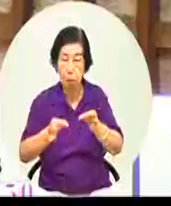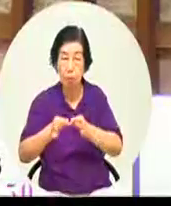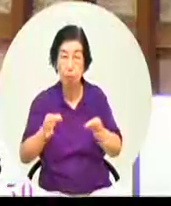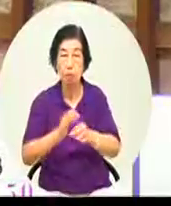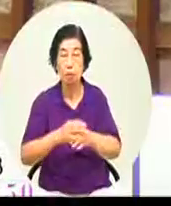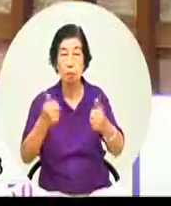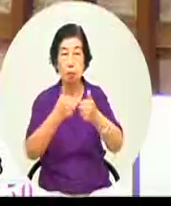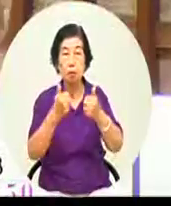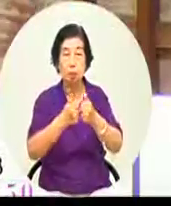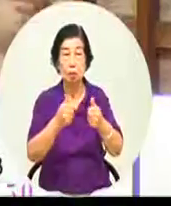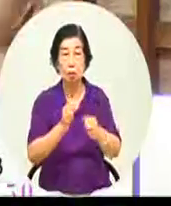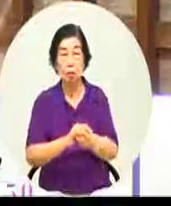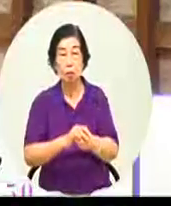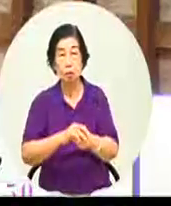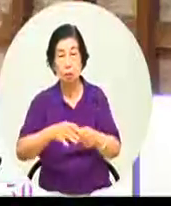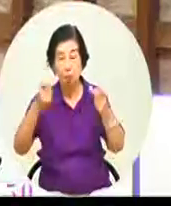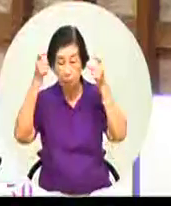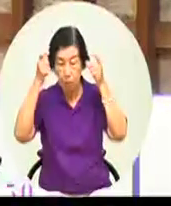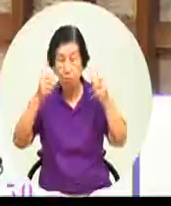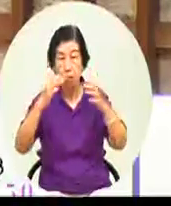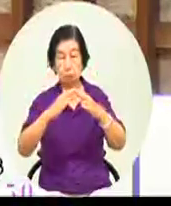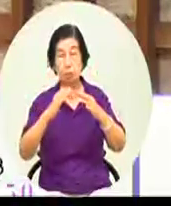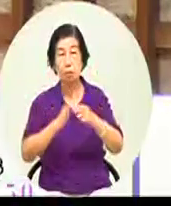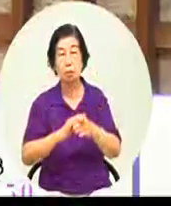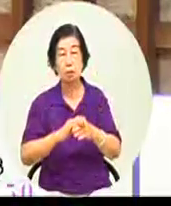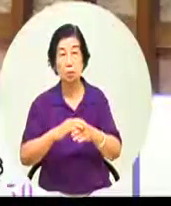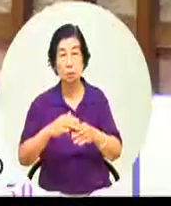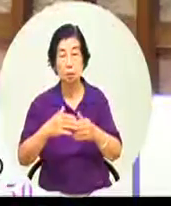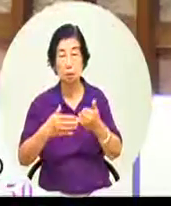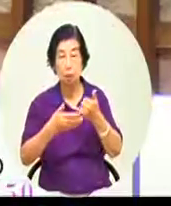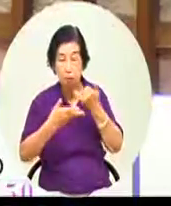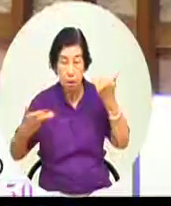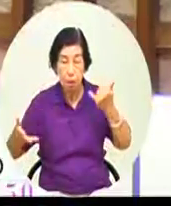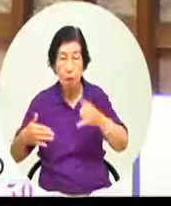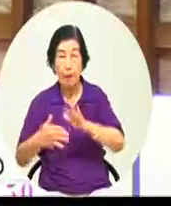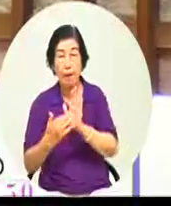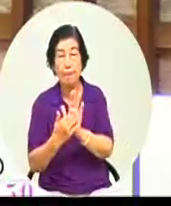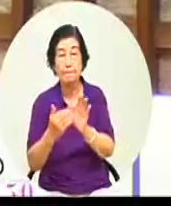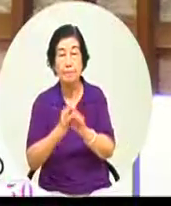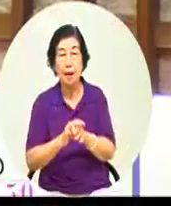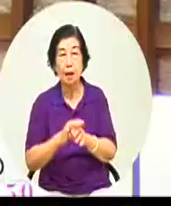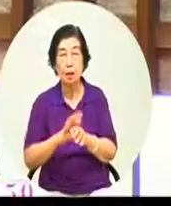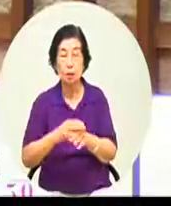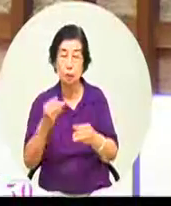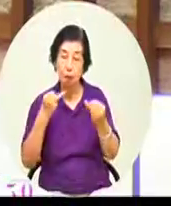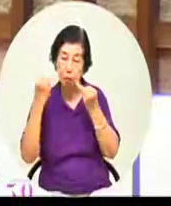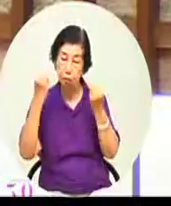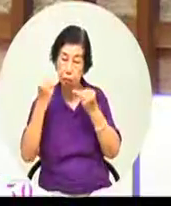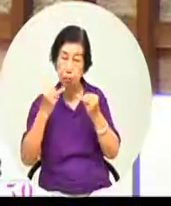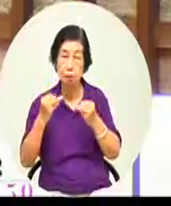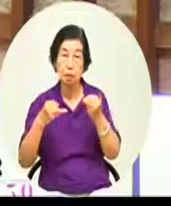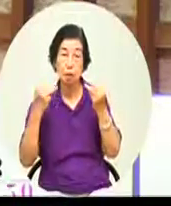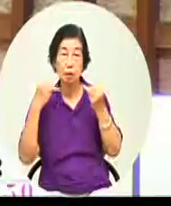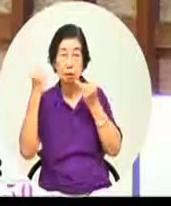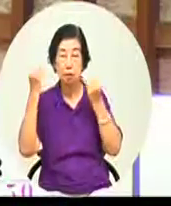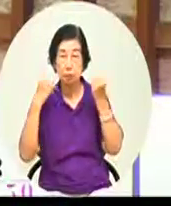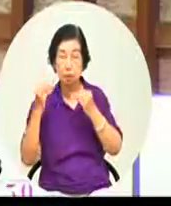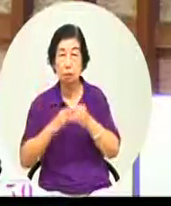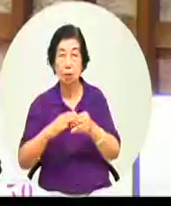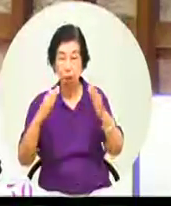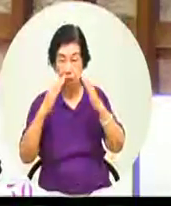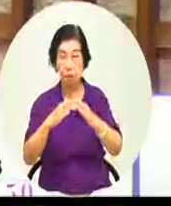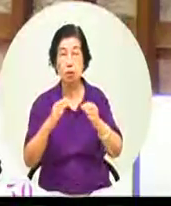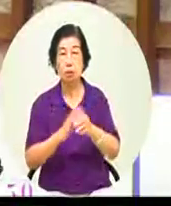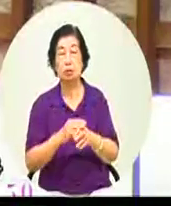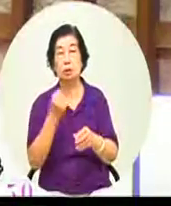们高雄市啊、海防市跟我们高雄市来缔结姐妹市，哈，来缔结姐妹市，哈。那么希